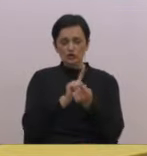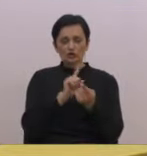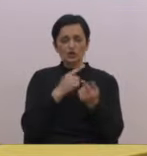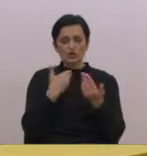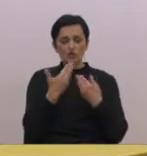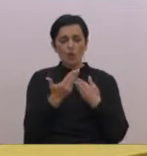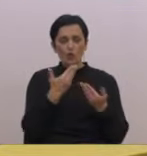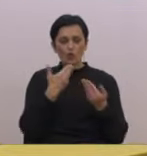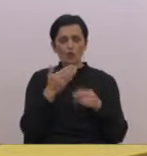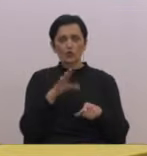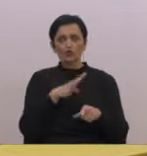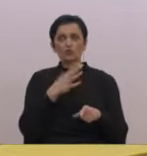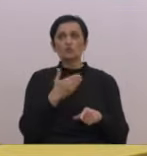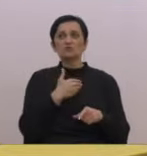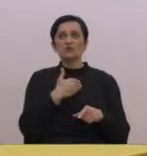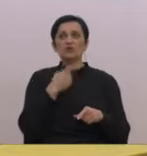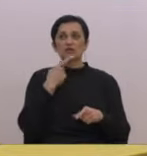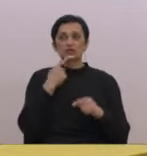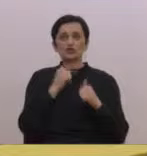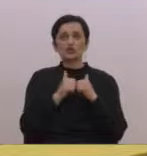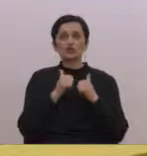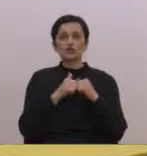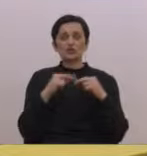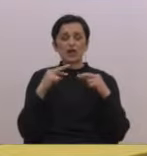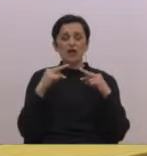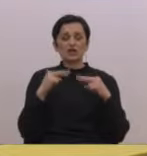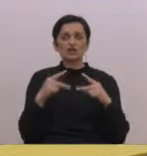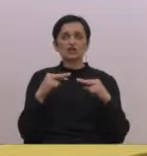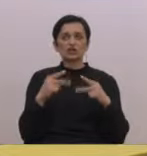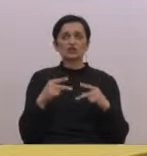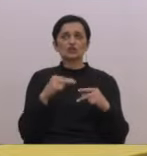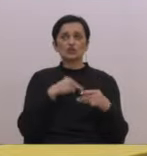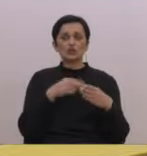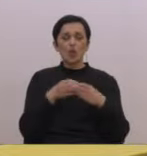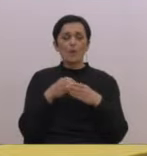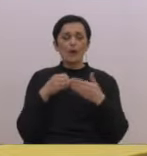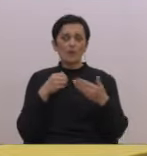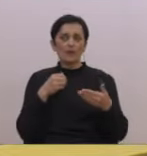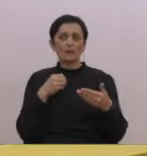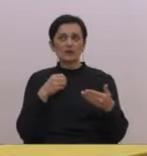და მინდა გითხრათ, რომ ხშირად იცვლებოდა კომპანიის მხრიდან